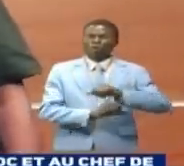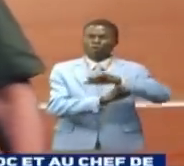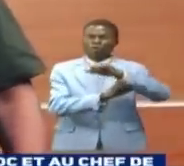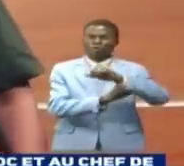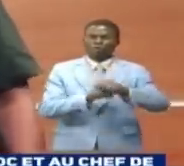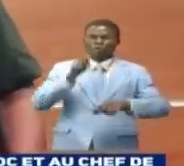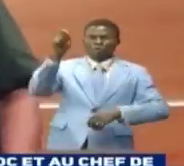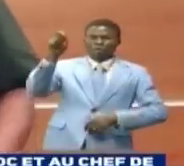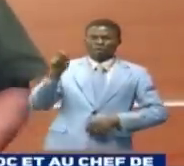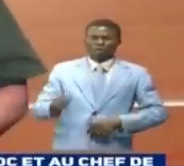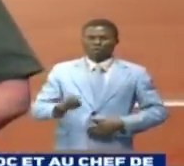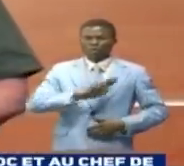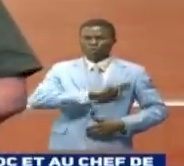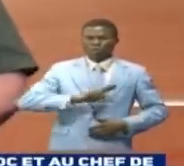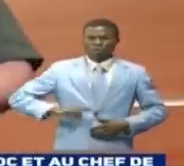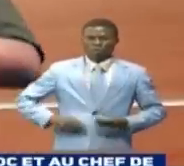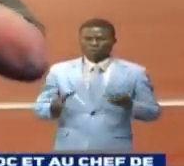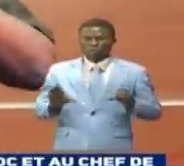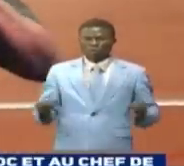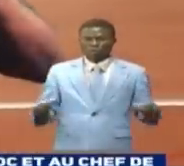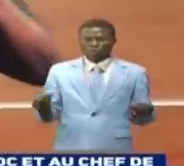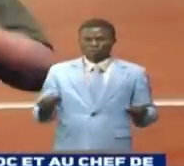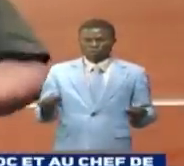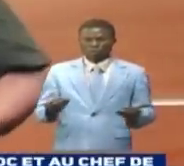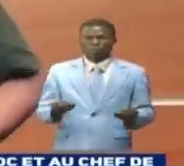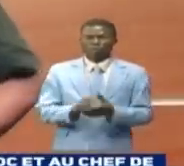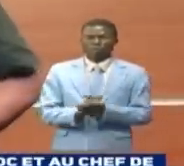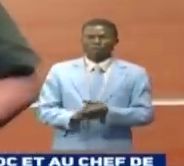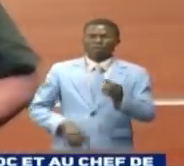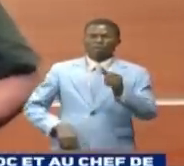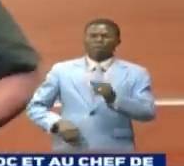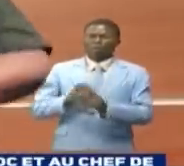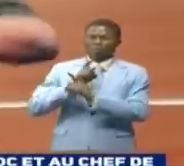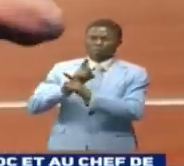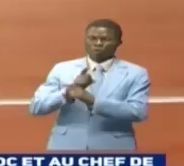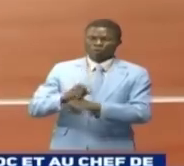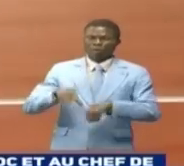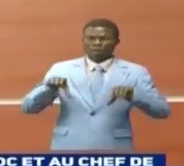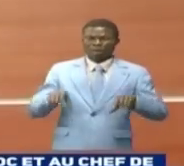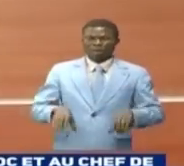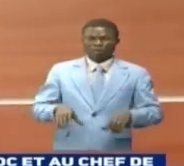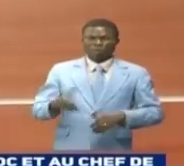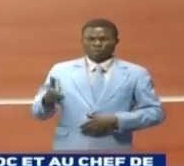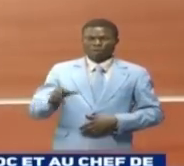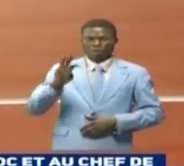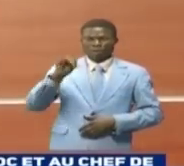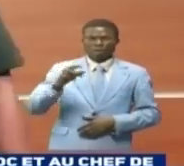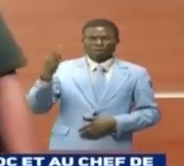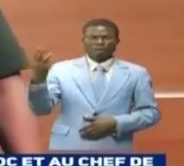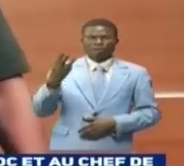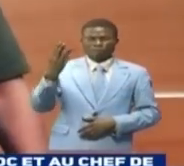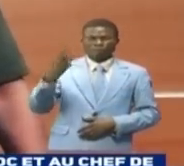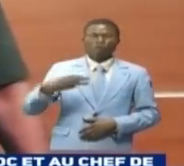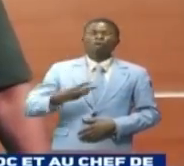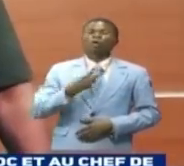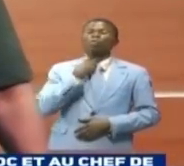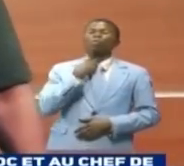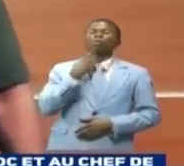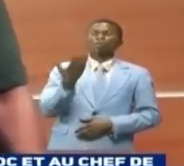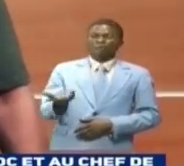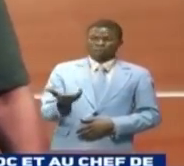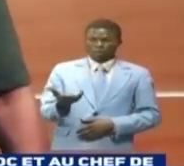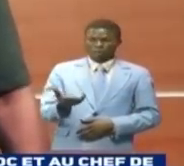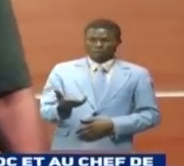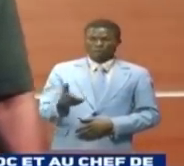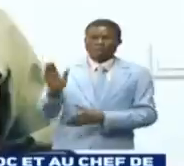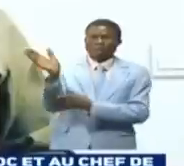armées de la République en vue de préserver l'intégrité territoriale. M23 est bloqué, Banamboka,